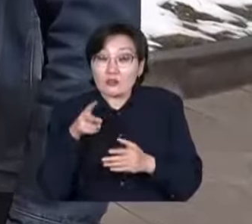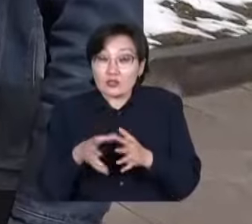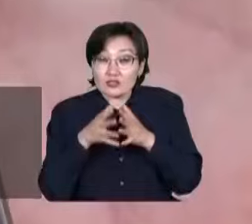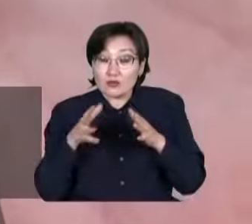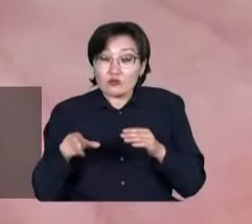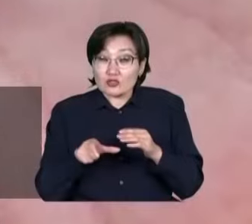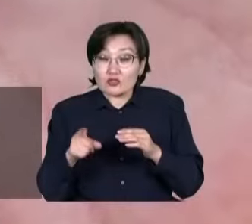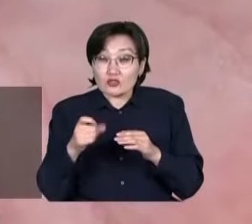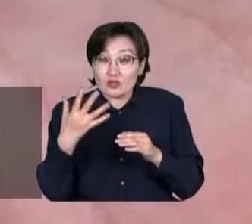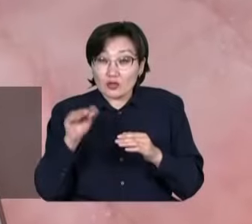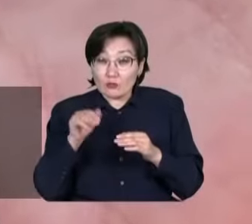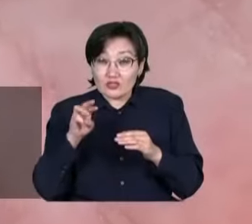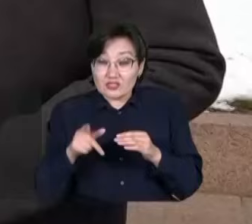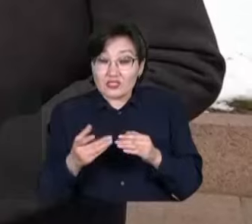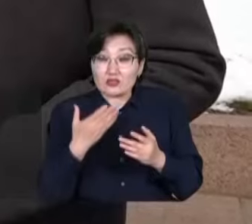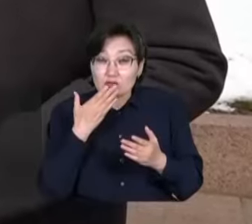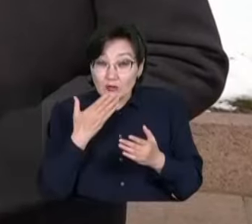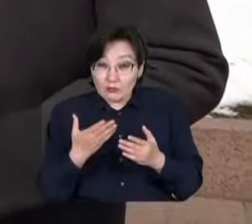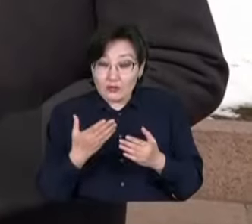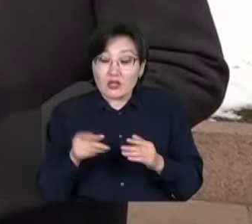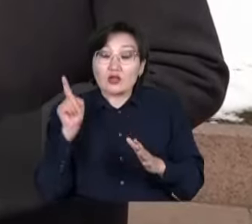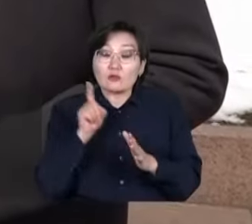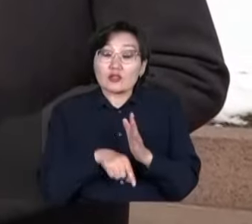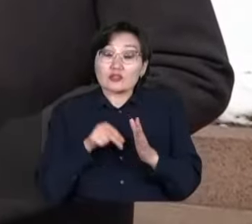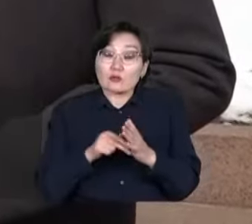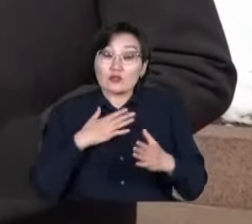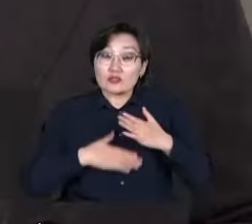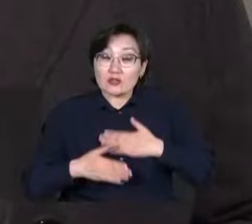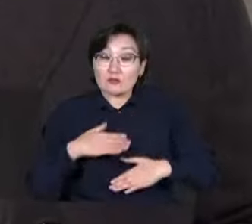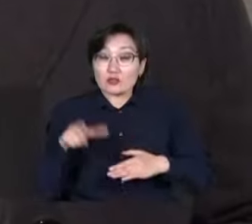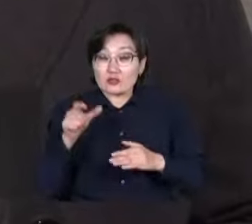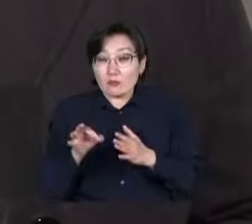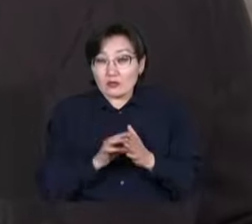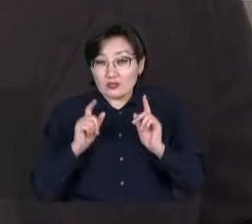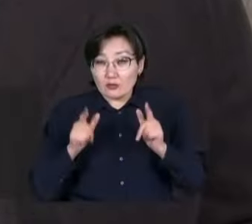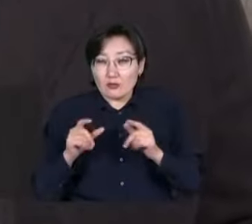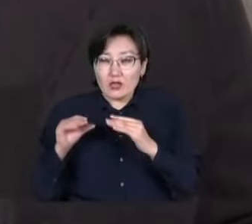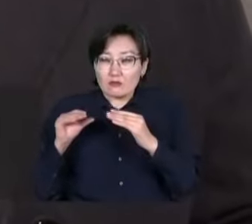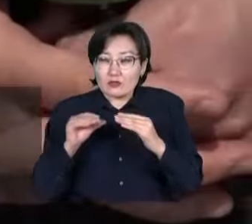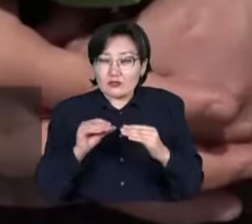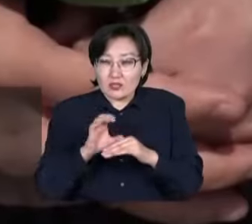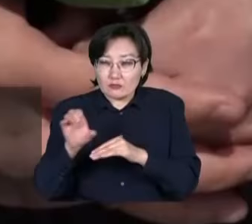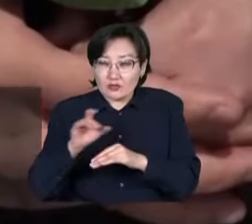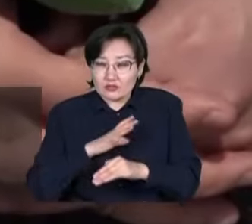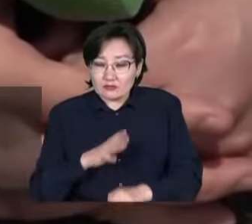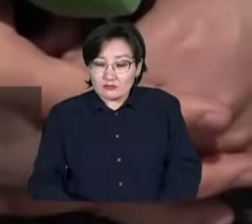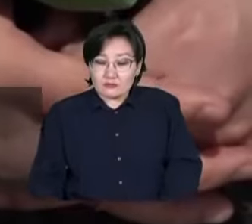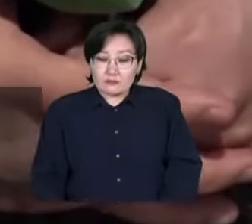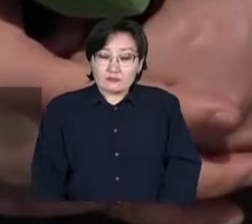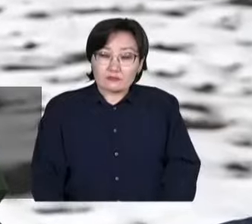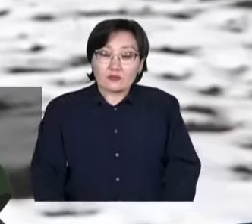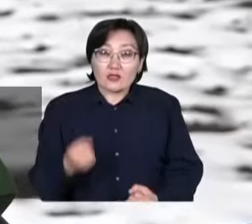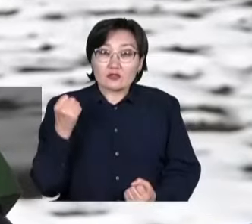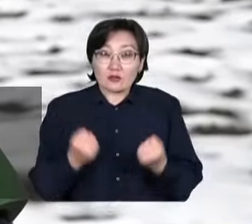асатын жолға 150 мың теңге ғана сұрапты. Арзан бағаға қуанған азамат бірден келісіп темір тұлпарын тиеп жіберген.